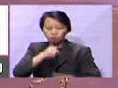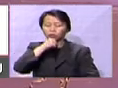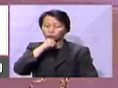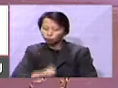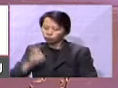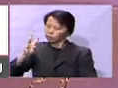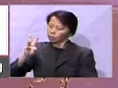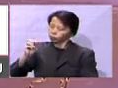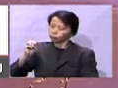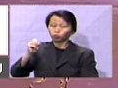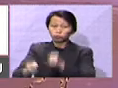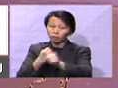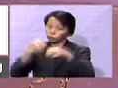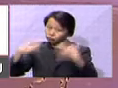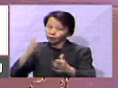kita